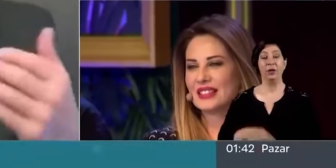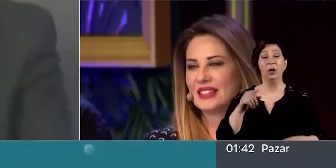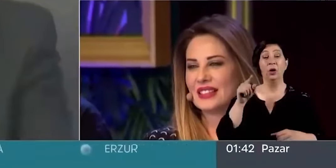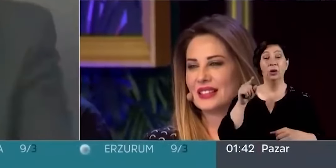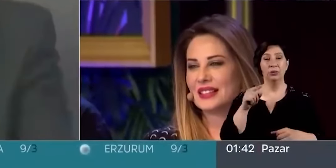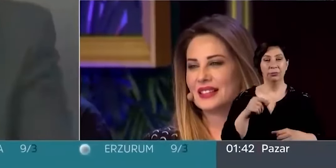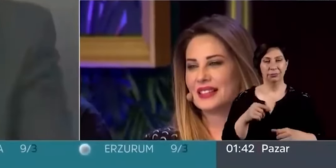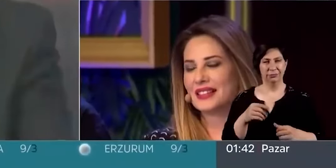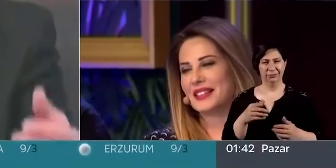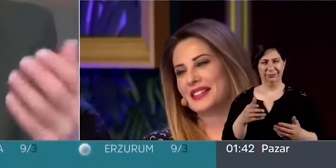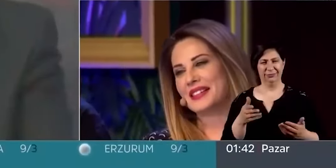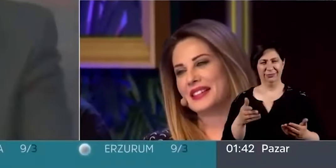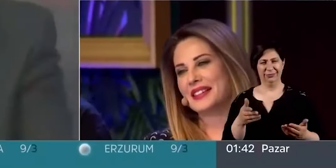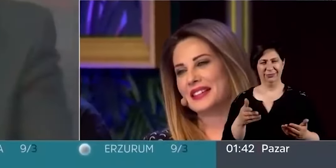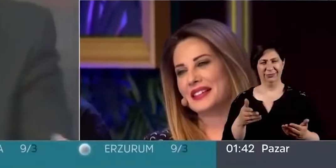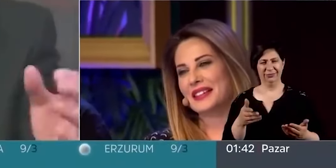Znaczy budete tak.